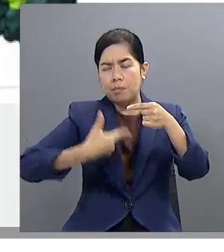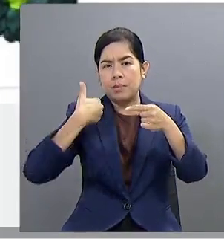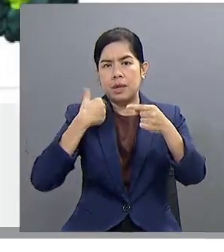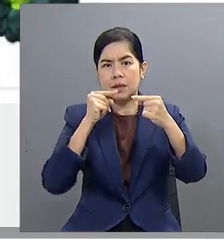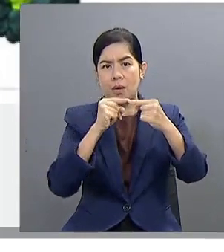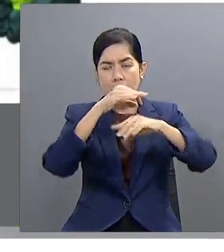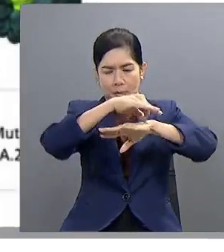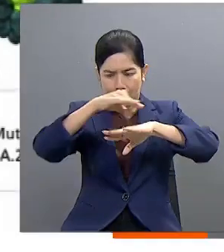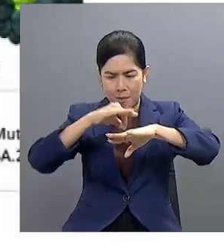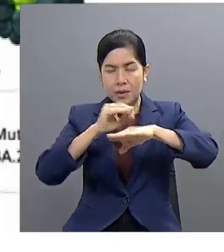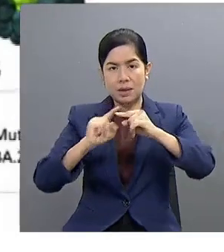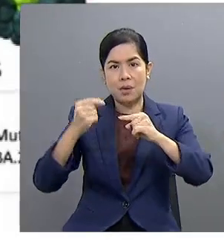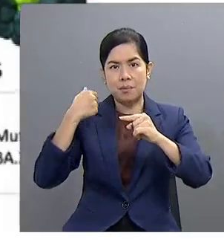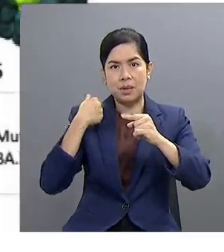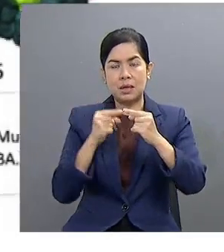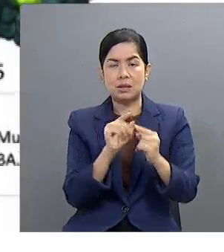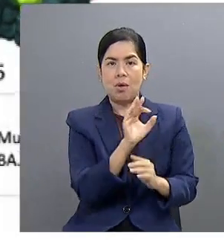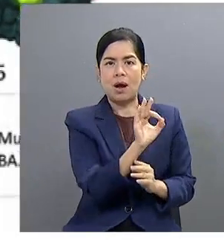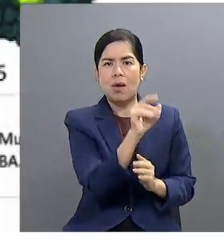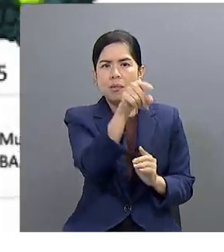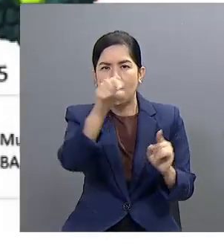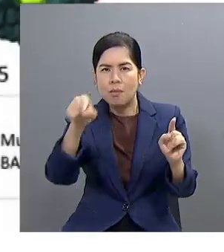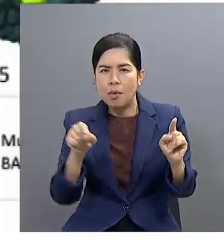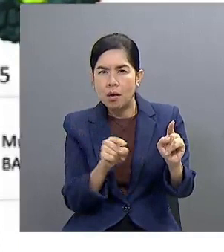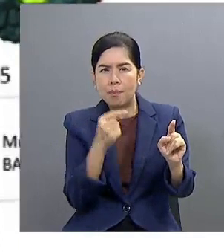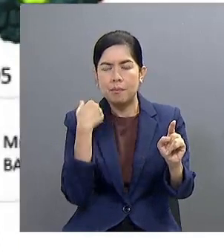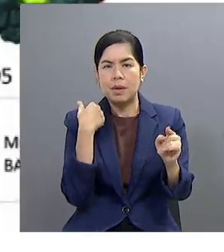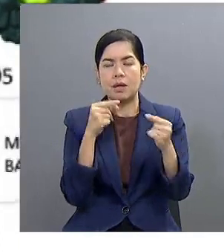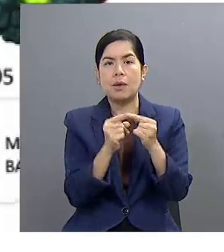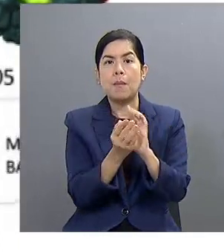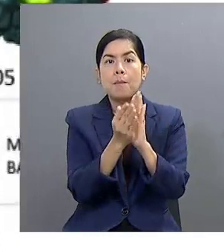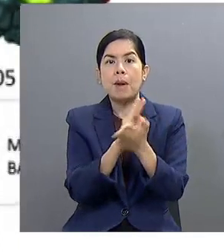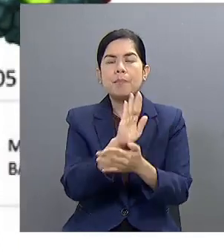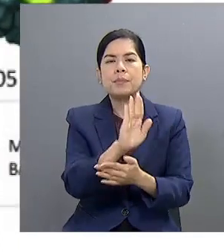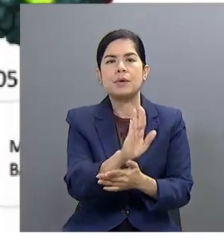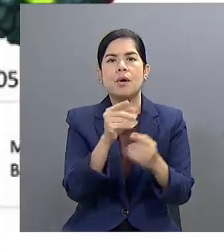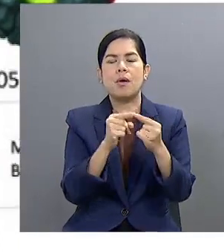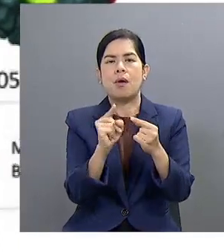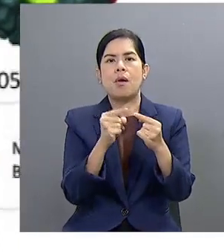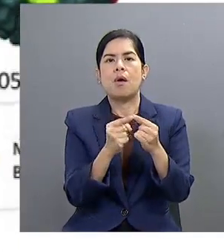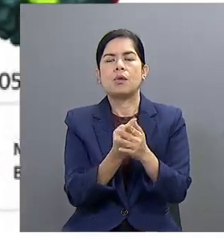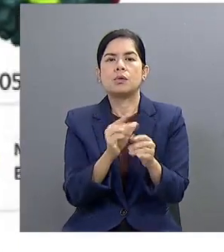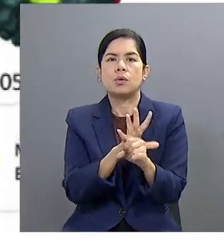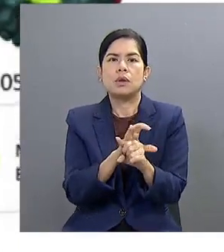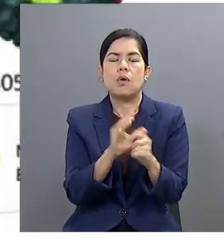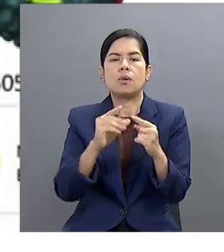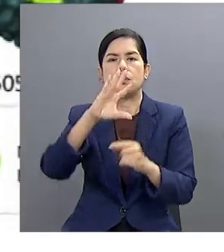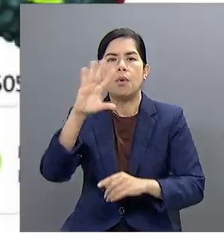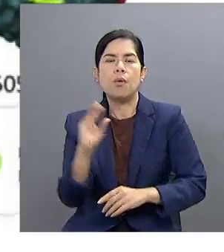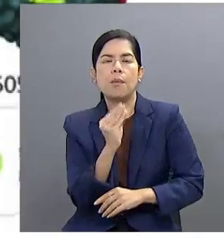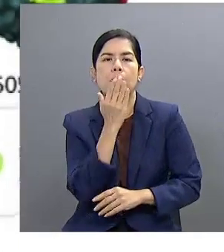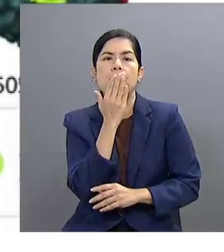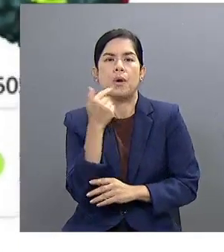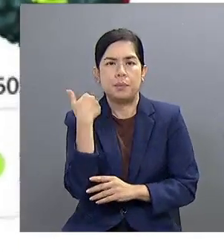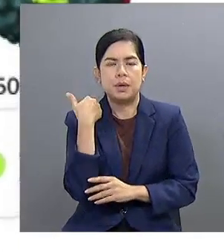น้ำสไปรท์เป็นการเปลี่ยนกลับจากโอม e-conไปเหมือนกับสายพันธุ์ดั้งเดิมซึ่งพูดกันว่าเป็นการกลายพันธุ์ใน